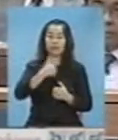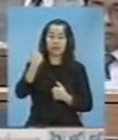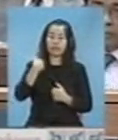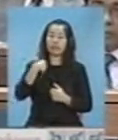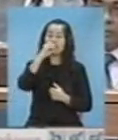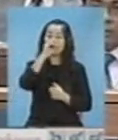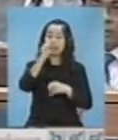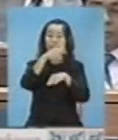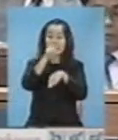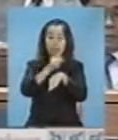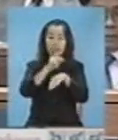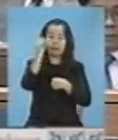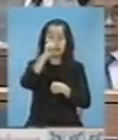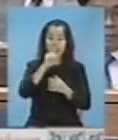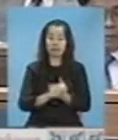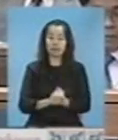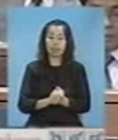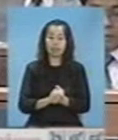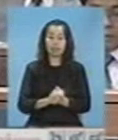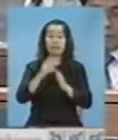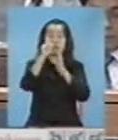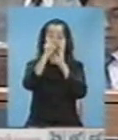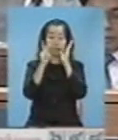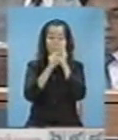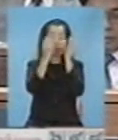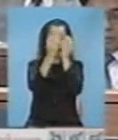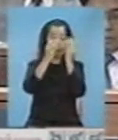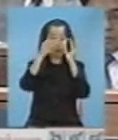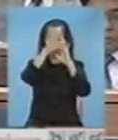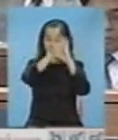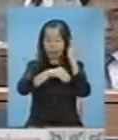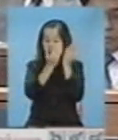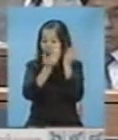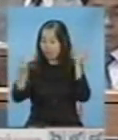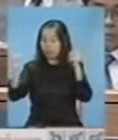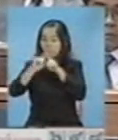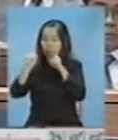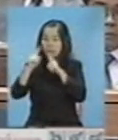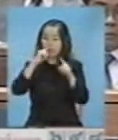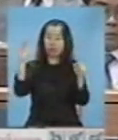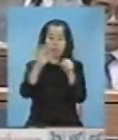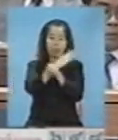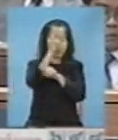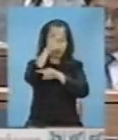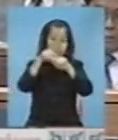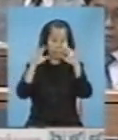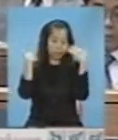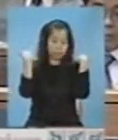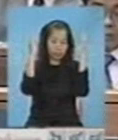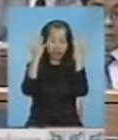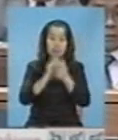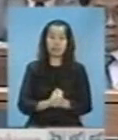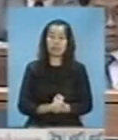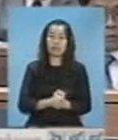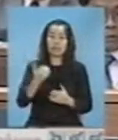ครับรัฐธรรมนูญทุกฉบับไม่มีรัฐธรรมนูญฉบับไหนครบถ้วนสมบูรณ์แบบ